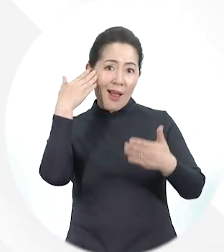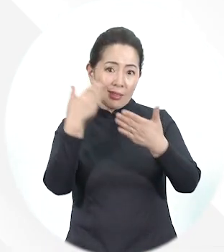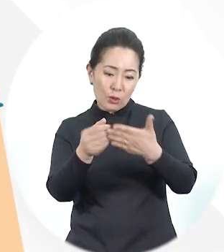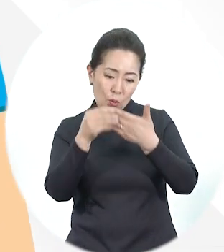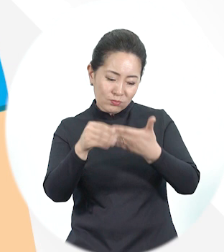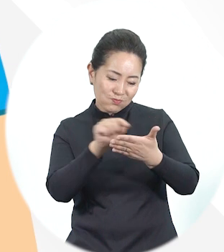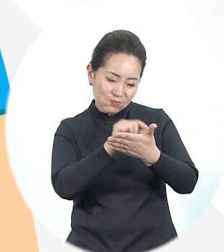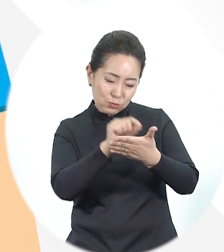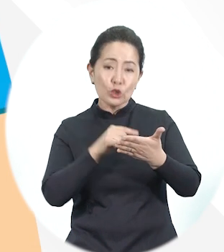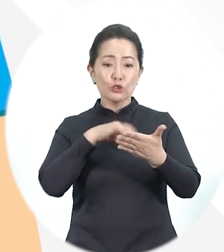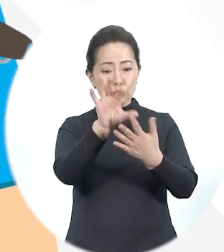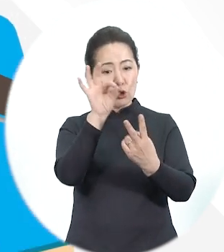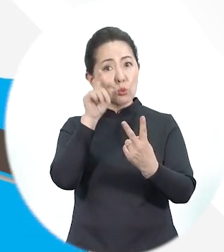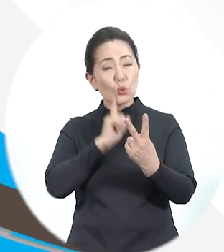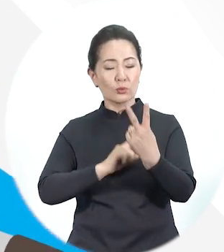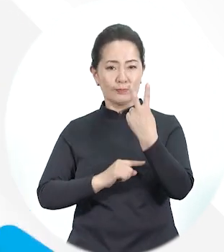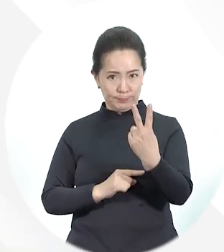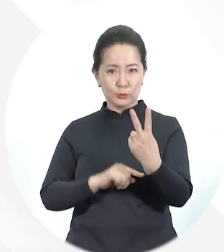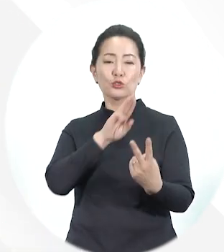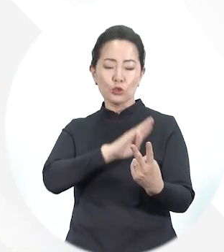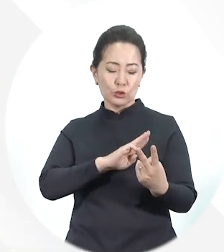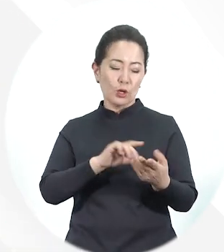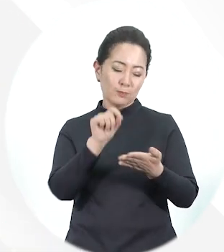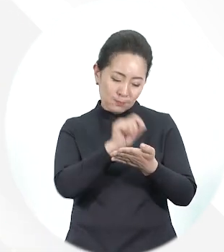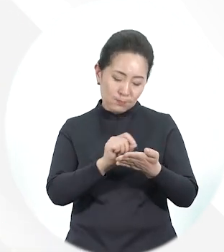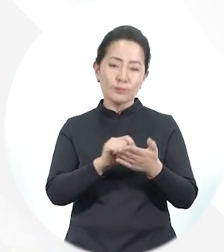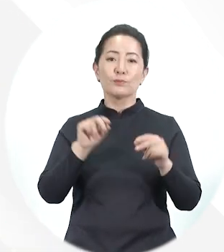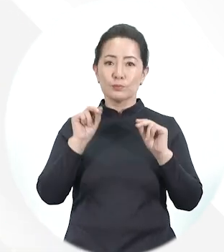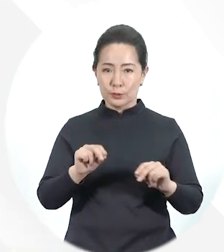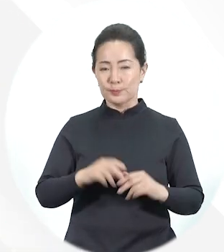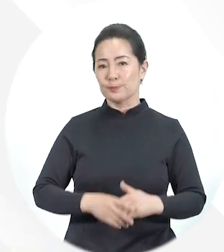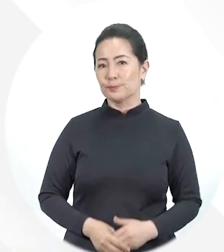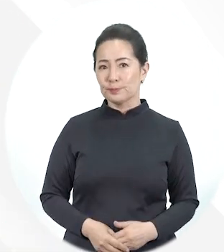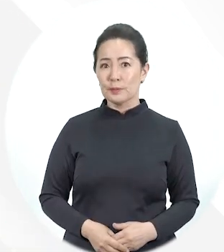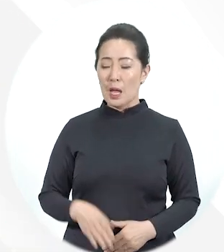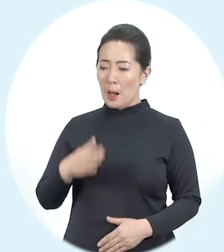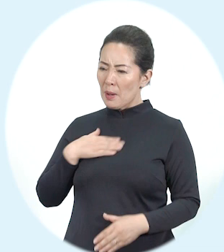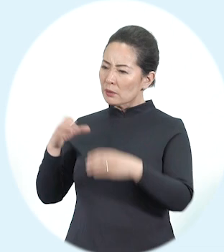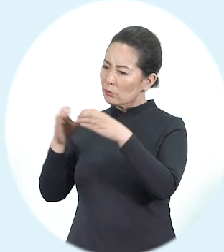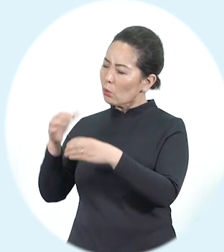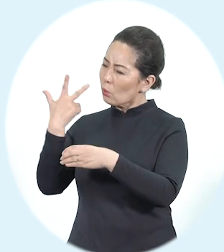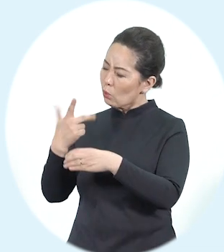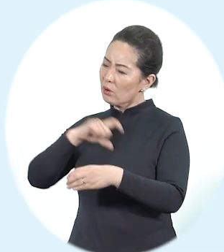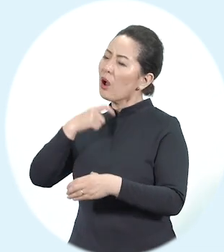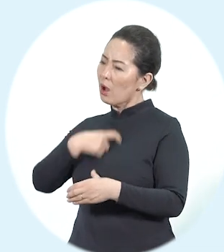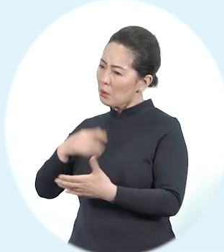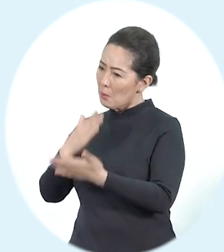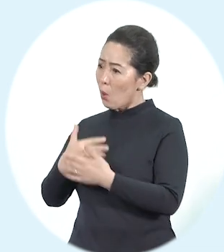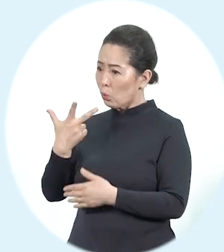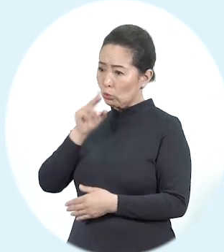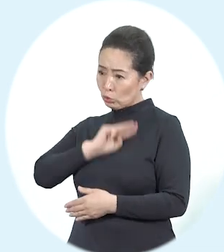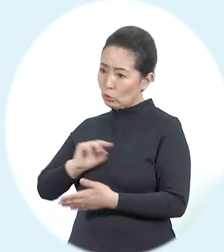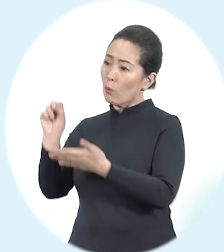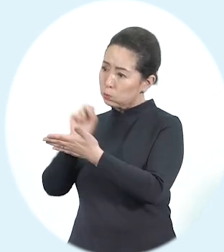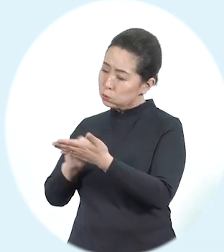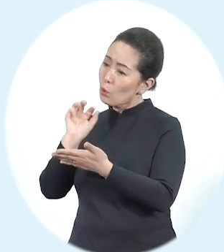Тиймээс саналийн хуудсанд өөрийн сонгохыг хүссэн 2 нэр дэвшигчийн төлөө саналаа өгч тэмдэглэнэ. Манай тойрог 3 мандаттай.